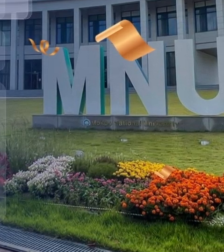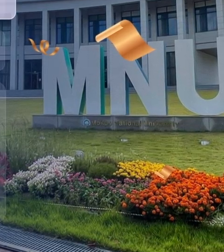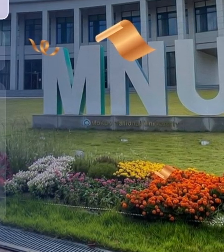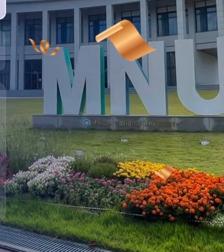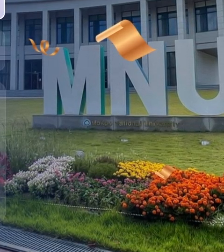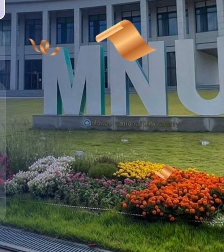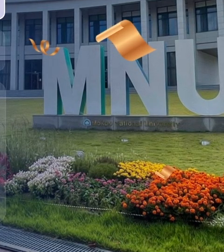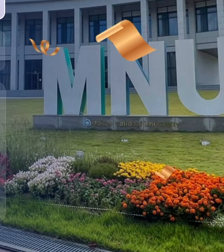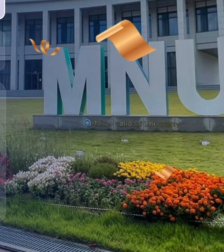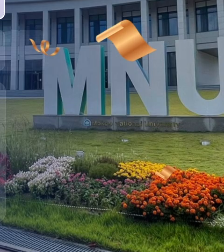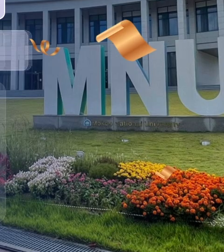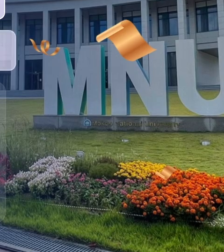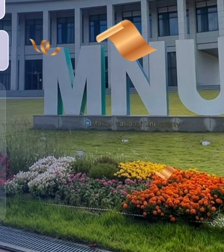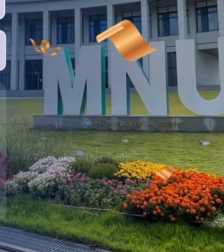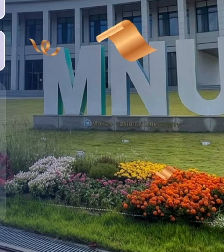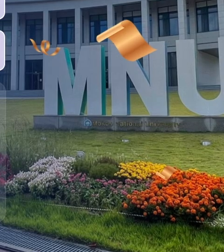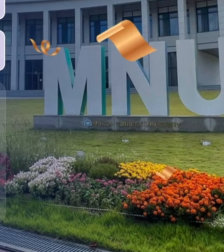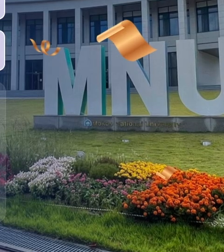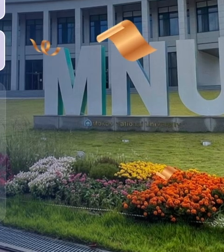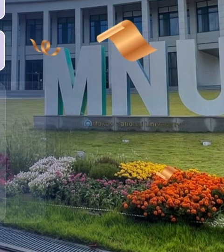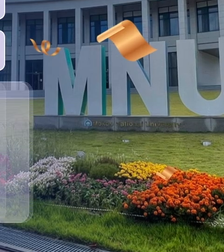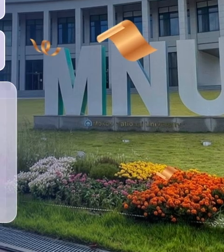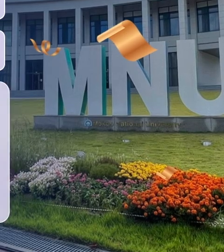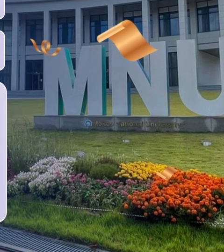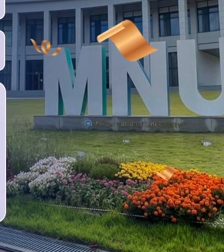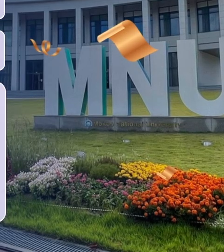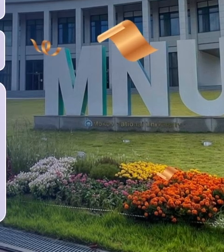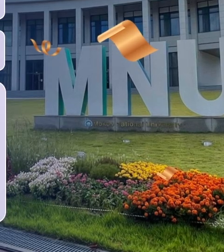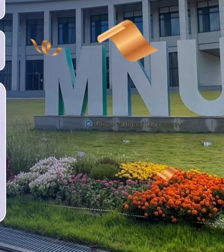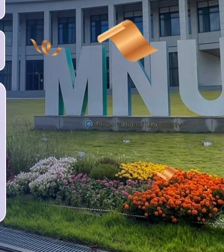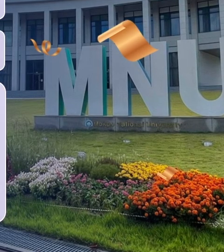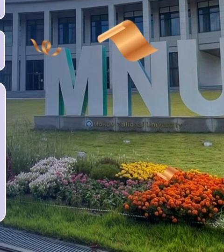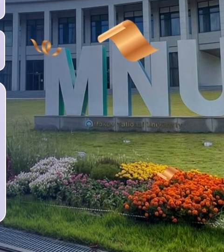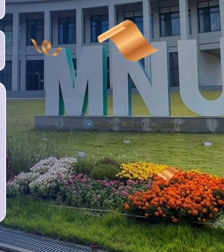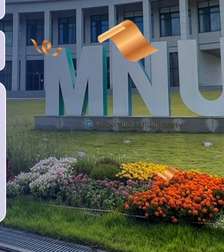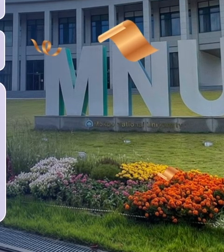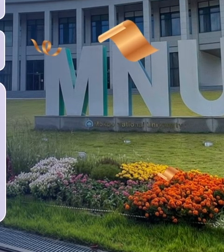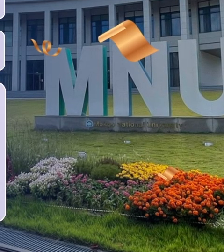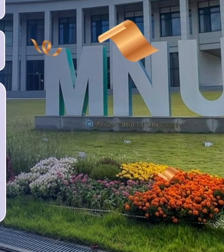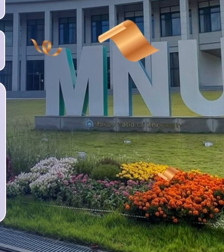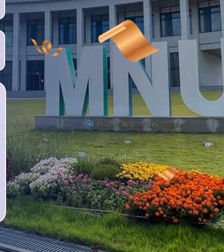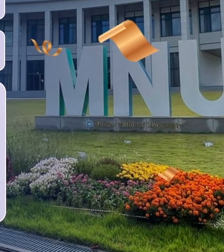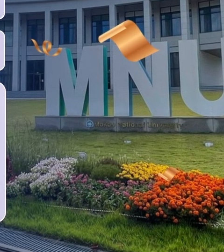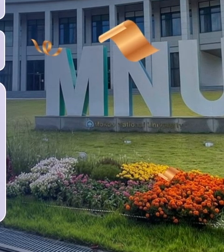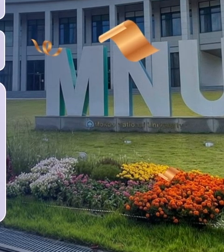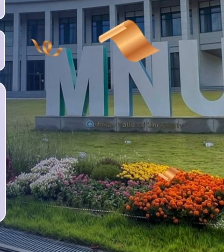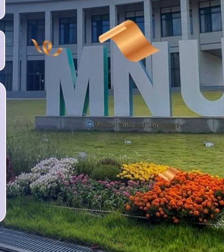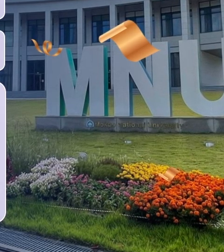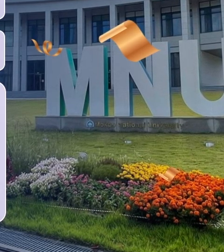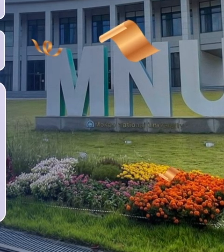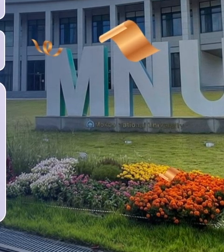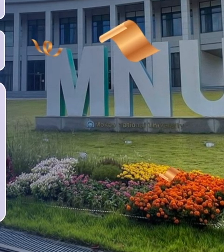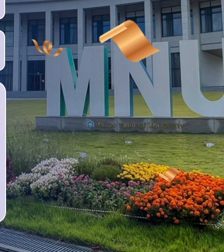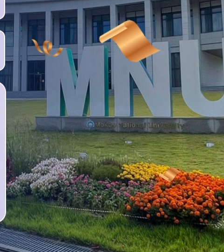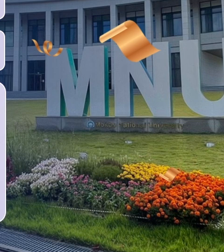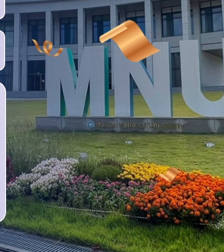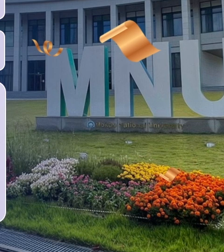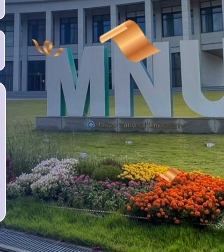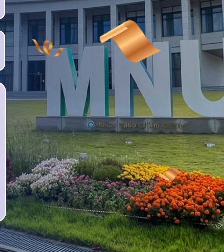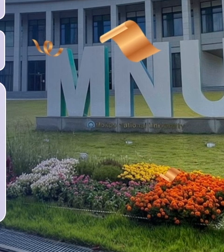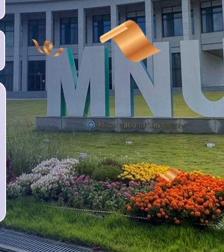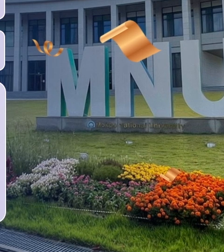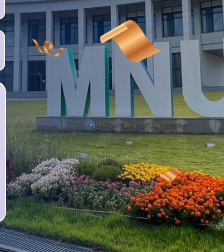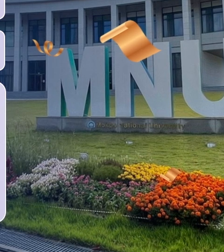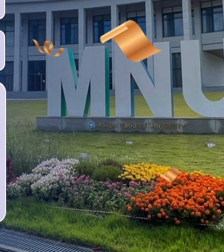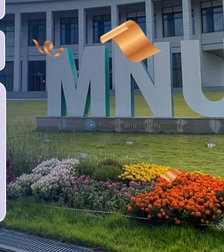충원율 99.9% 전국 최고 수준 등 국립목포대학교는 지역과 함께 성장하며 학생이 중심이 되는 대학으로